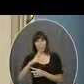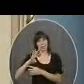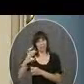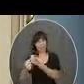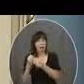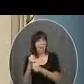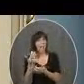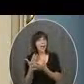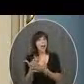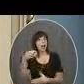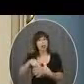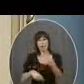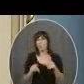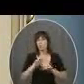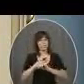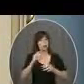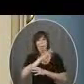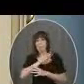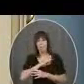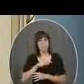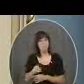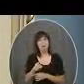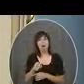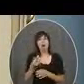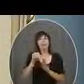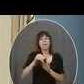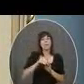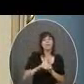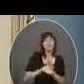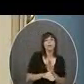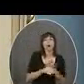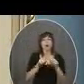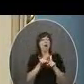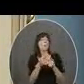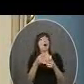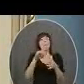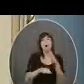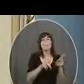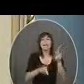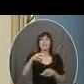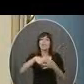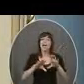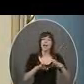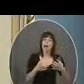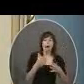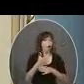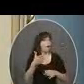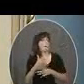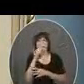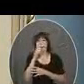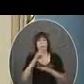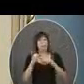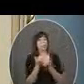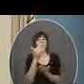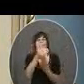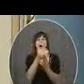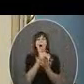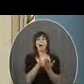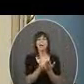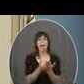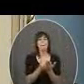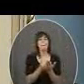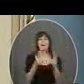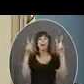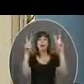quatrième année ne bénéficieront pas de la diminution de la taille des classes et ils n'auront pas accès à tout le programme « Agir